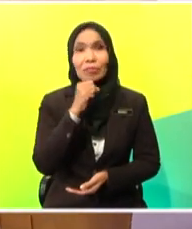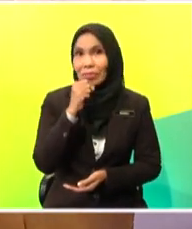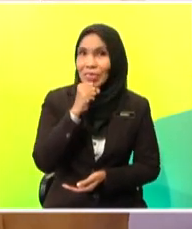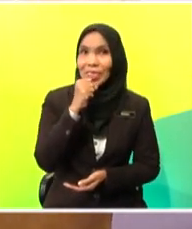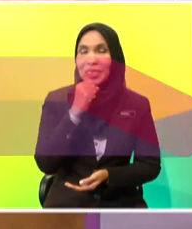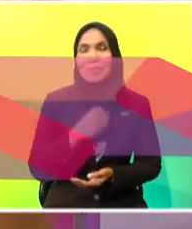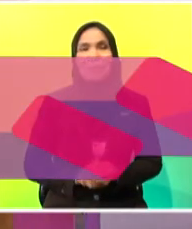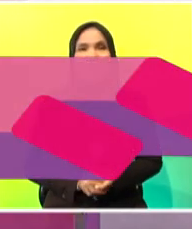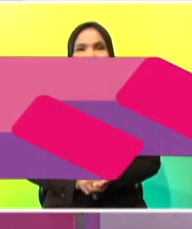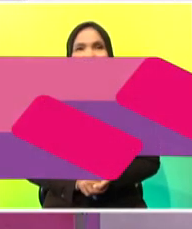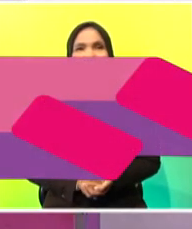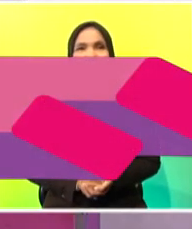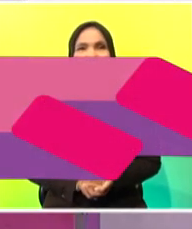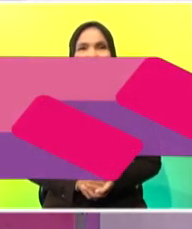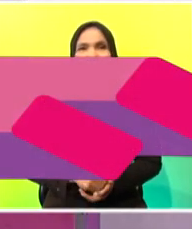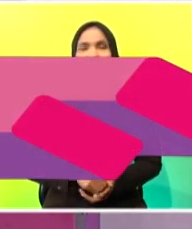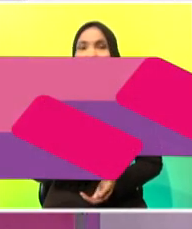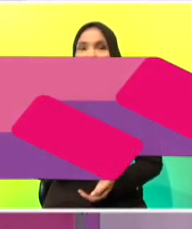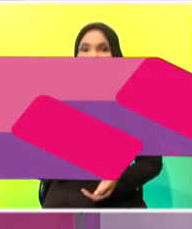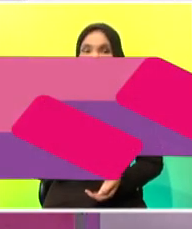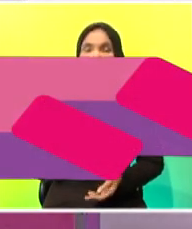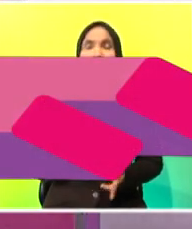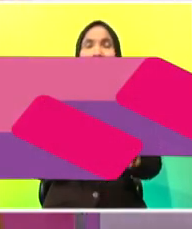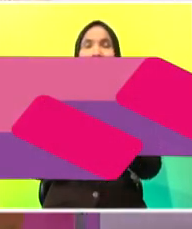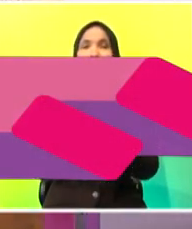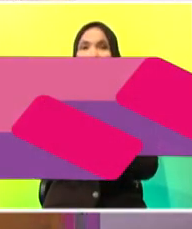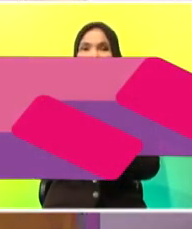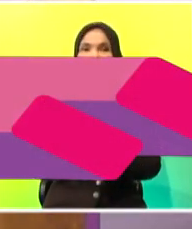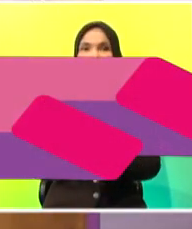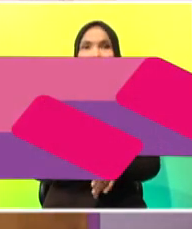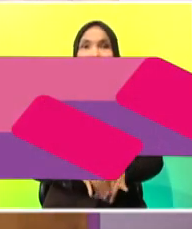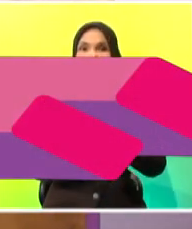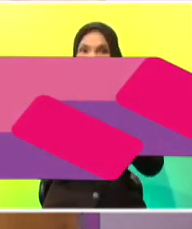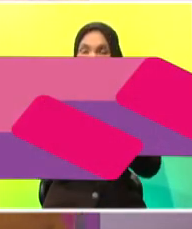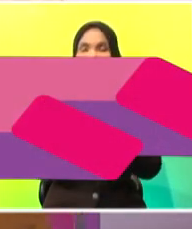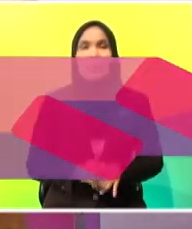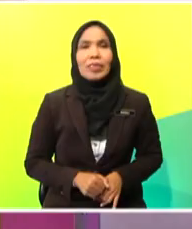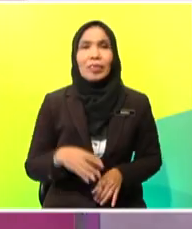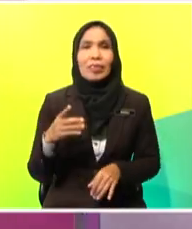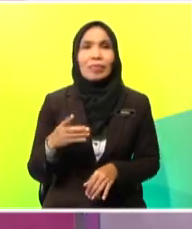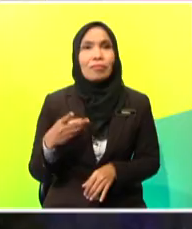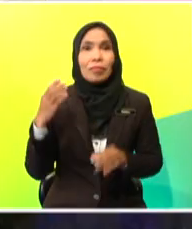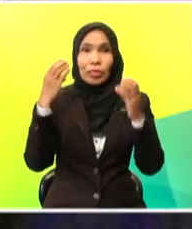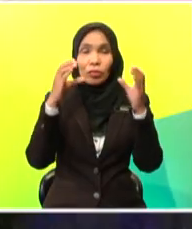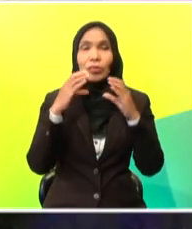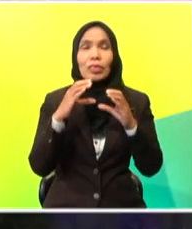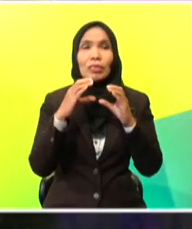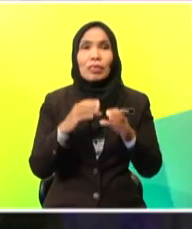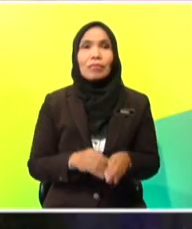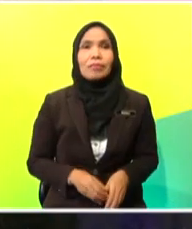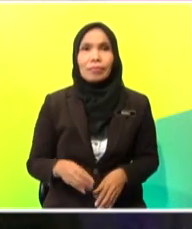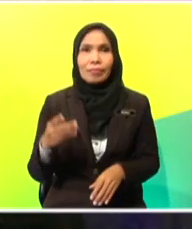luhur dan Yang pastinya juga bila Cikgu cakap kita enggak belajar tentang EBC